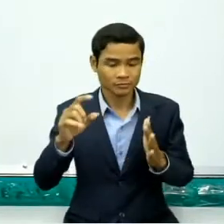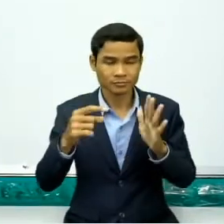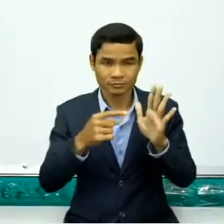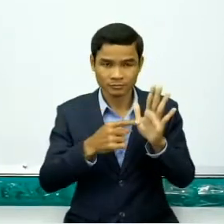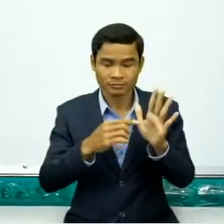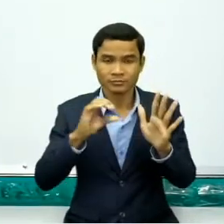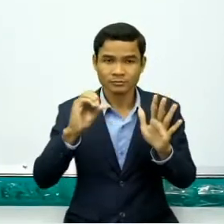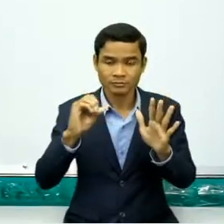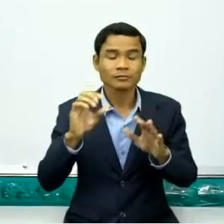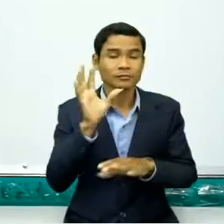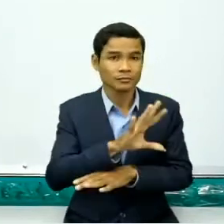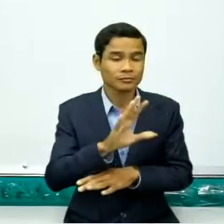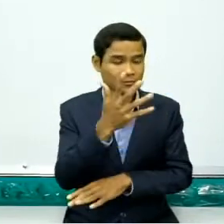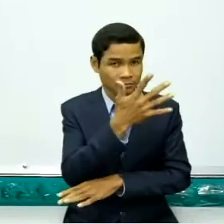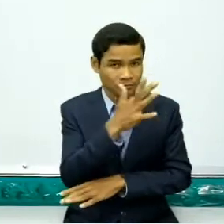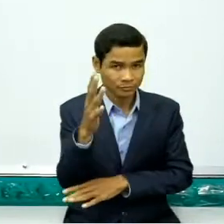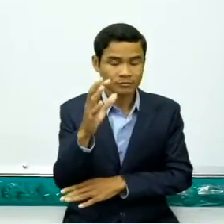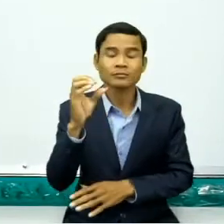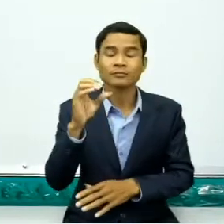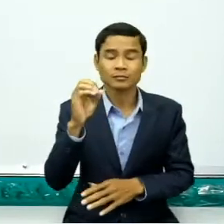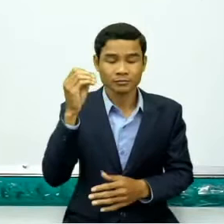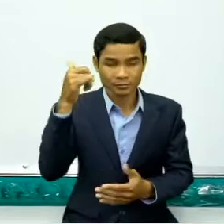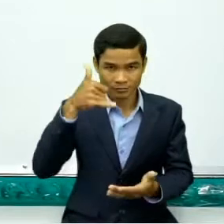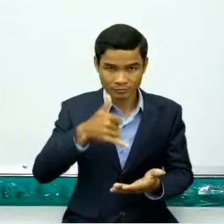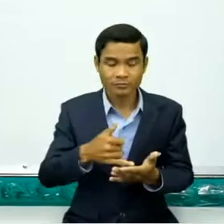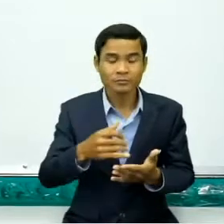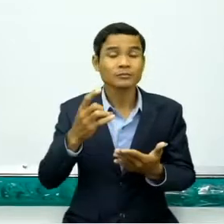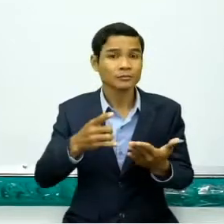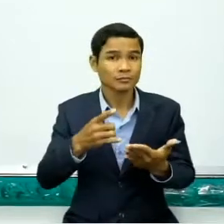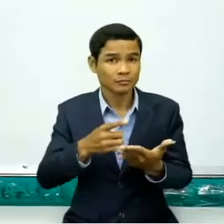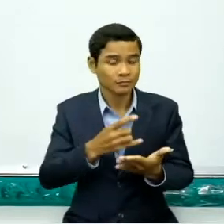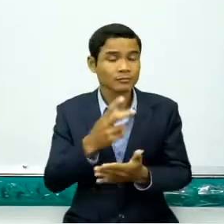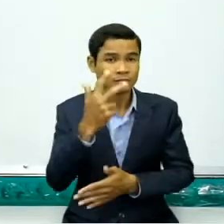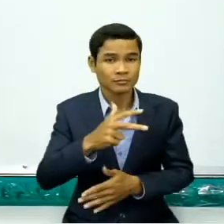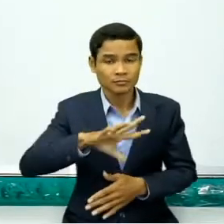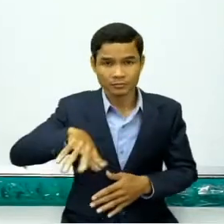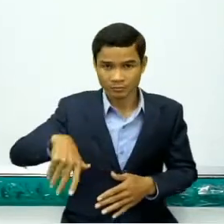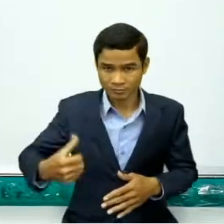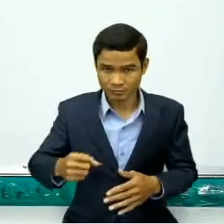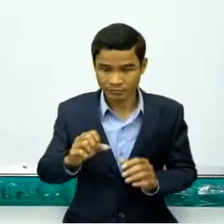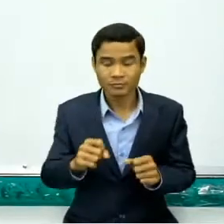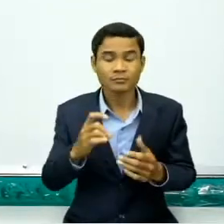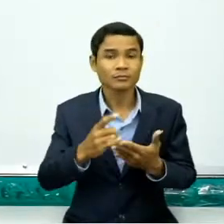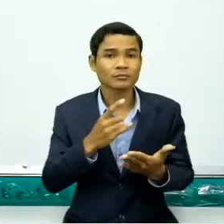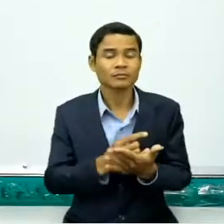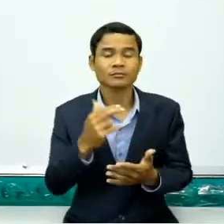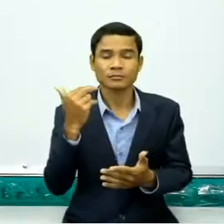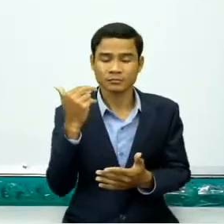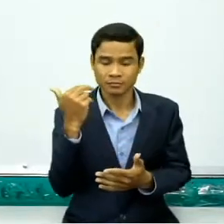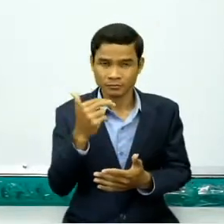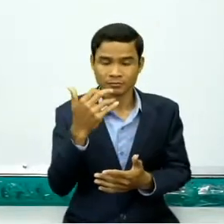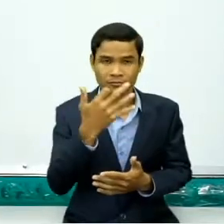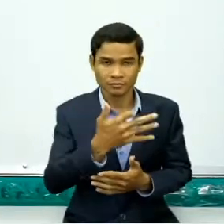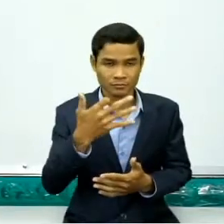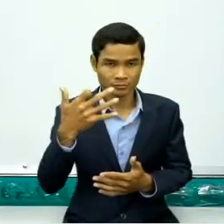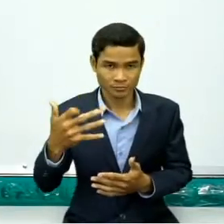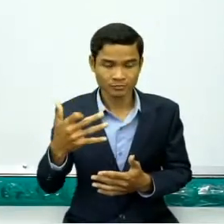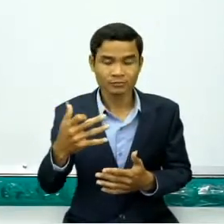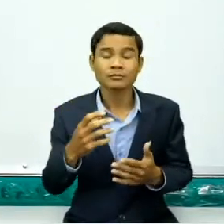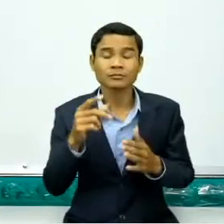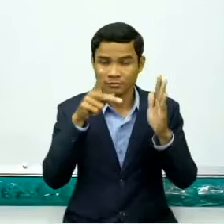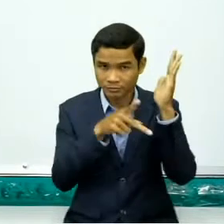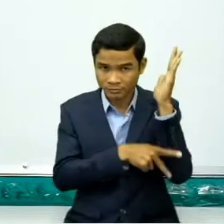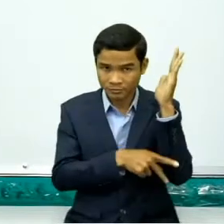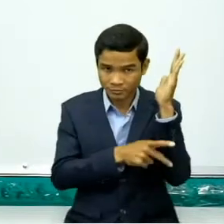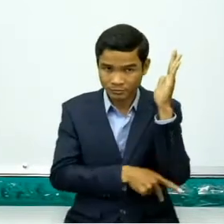khai trời vệnh. Thế ngày này phong đài nên khi nhóm xong lực dọc một vụ trì phí xa khám mát đá đá, mê riêng tì bát sập bạm bấy, phí nhà